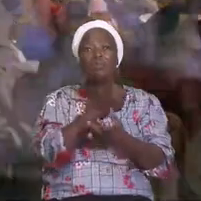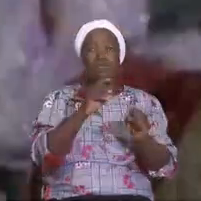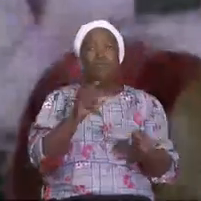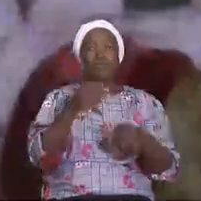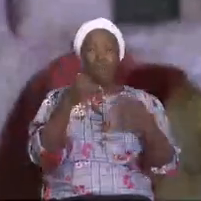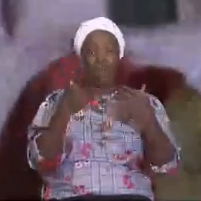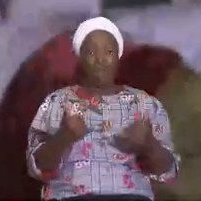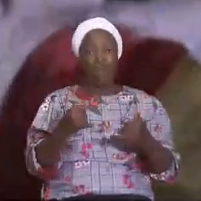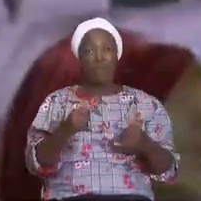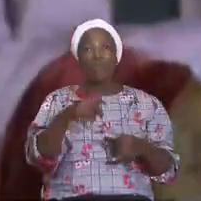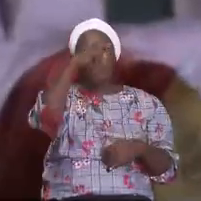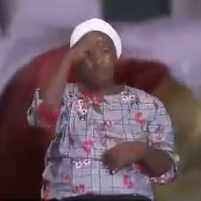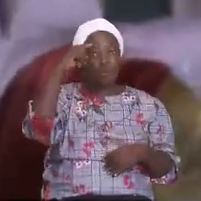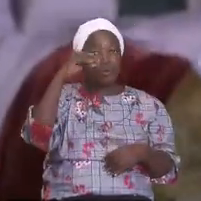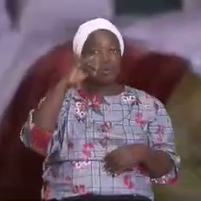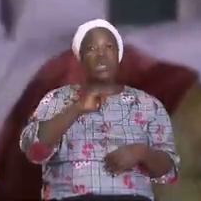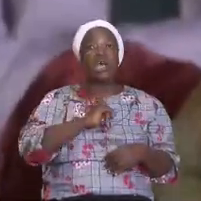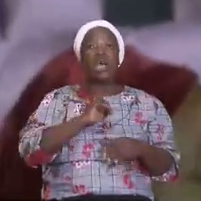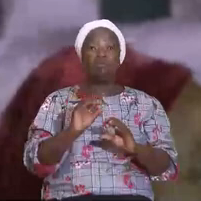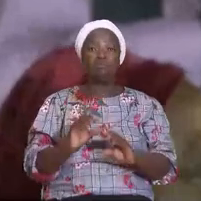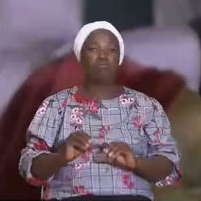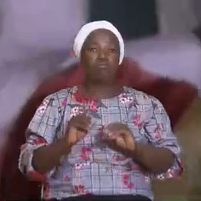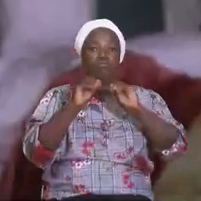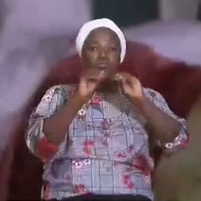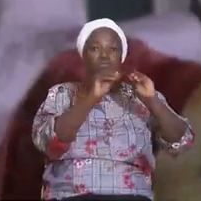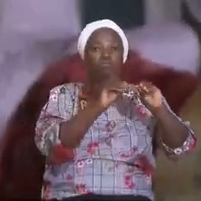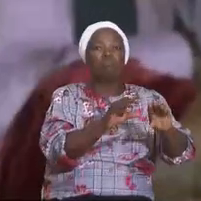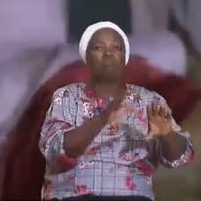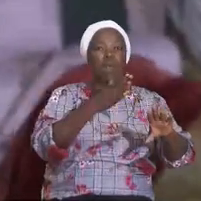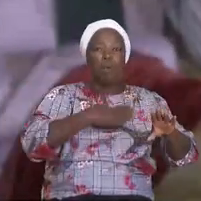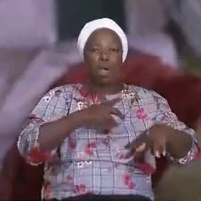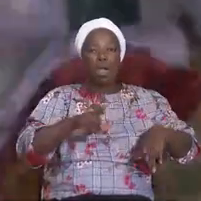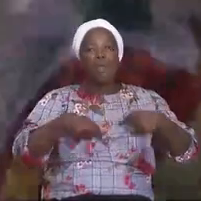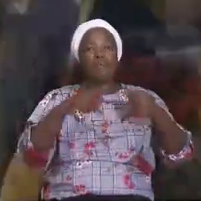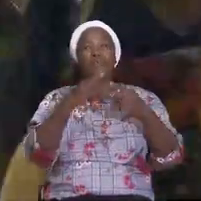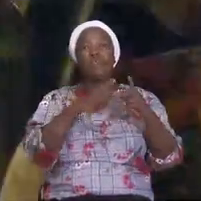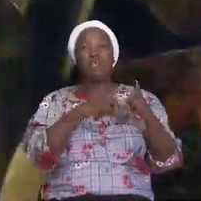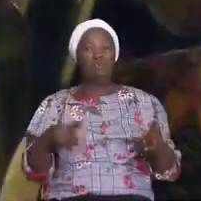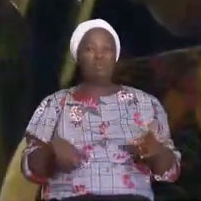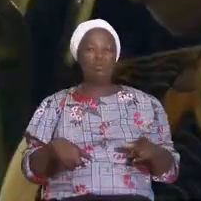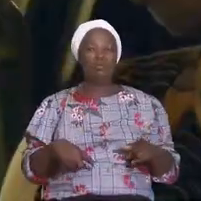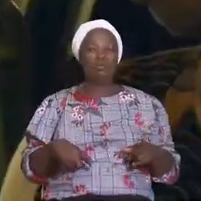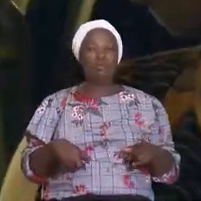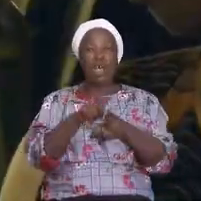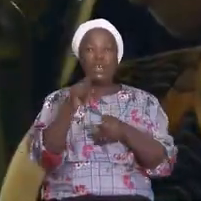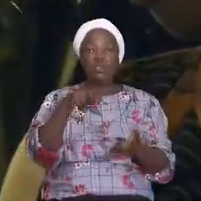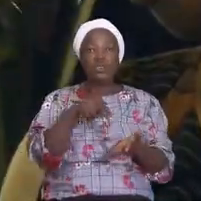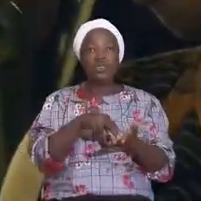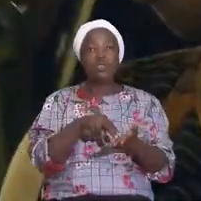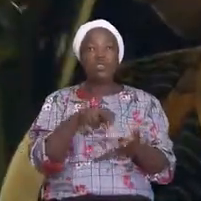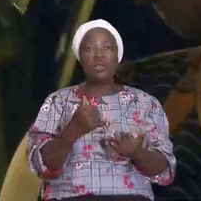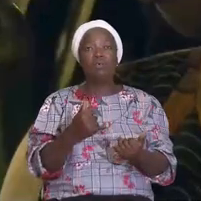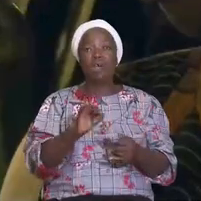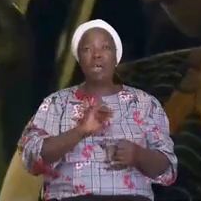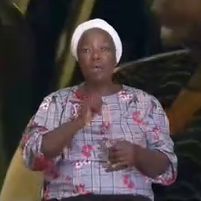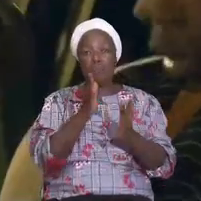ce salut. Je reconnais que je suis sauvé maintenant. Seigneur, je te donne